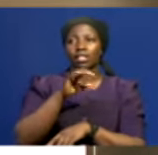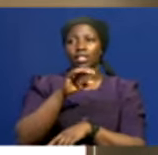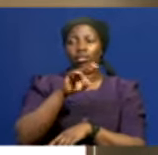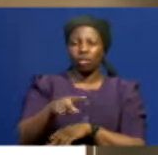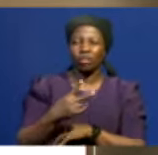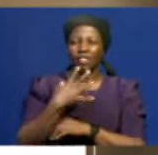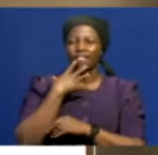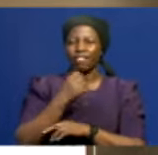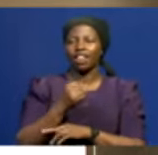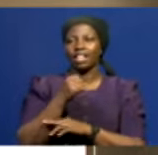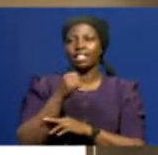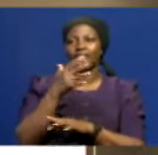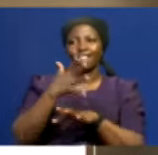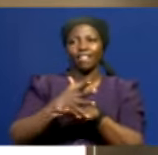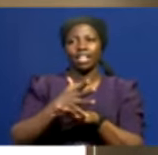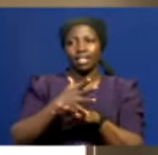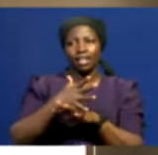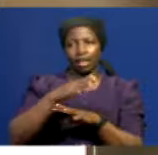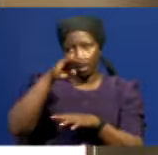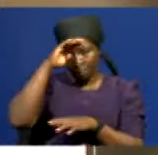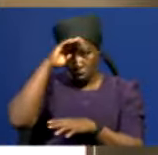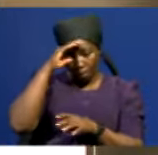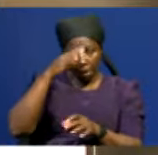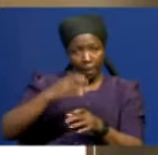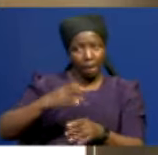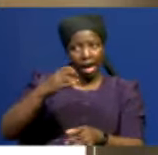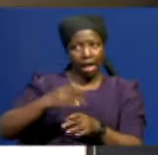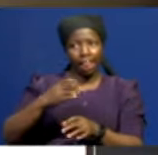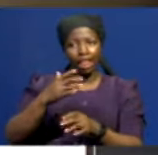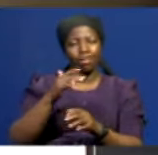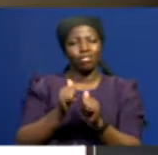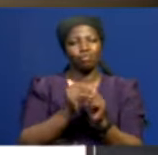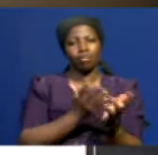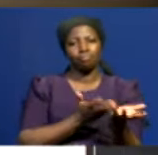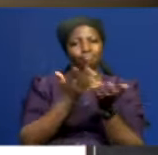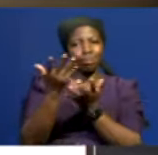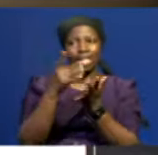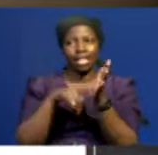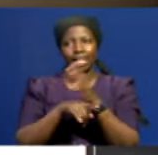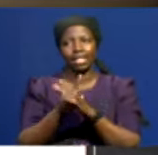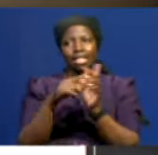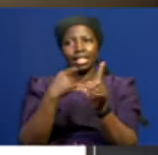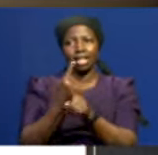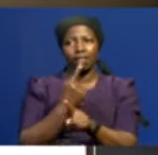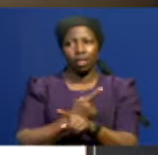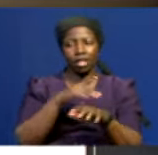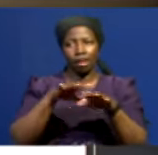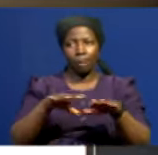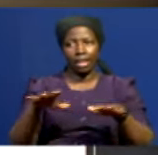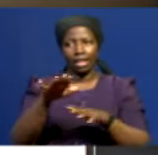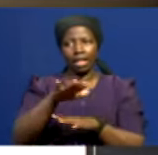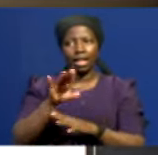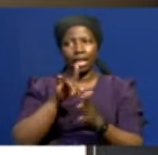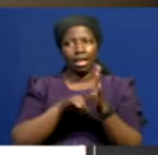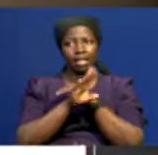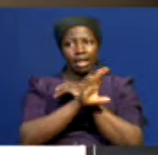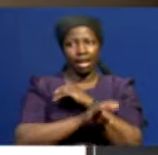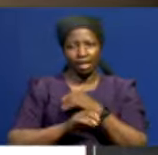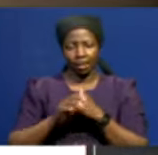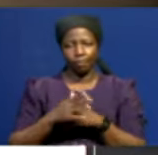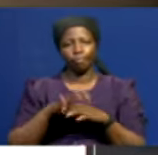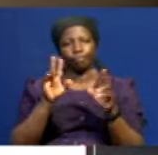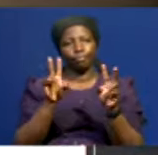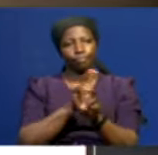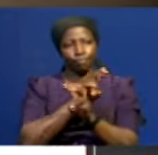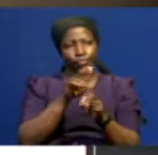bandia zilizokuwa zikipelekwa katika masoko ya hapa nchini. Operesheni inaendelea ya kukabiliana na wafanyabiashara wa vileo